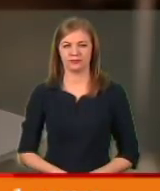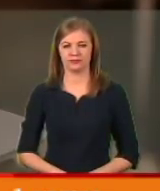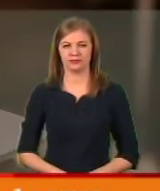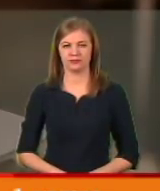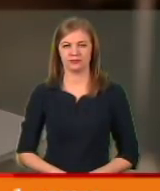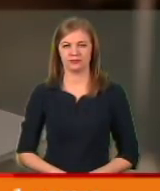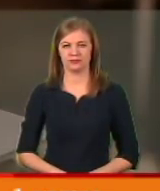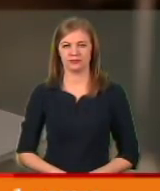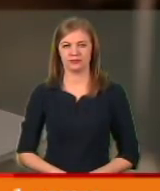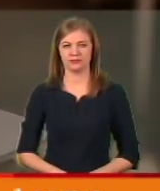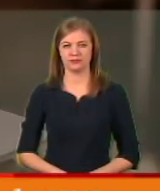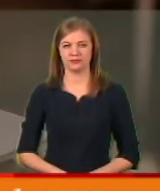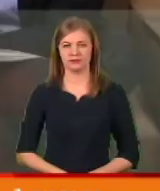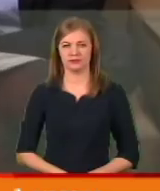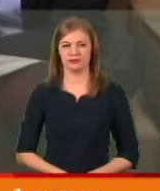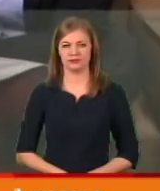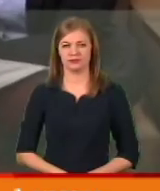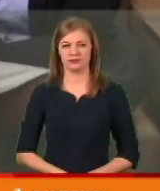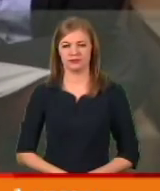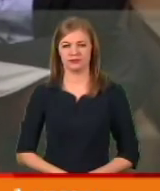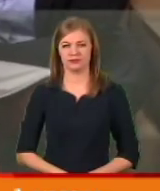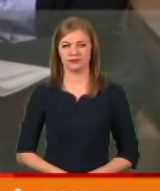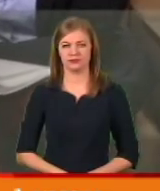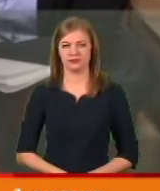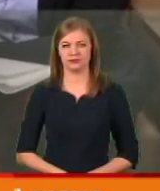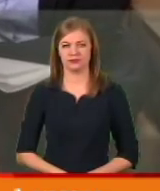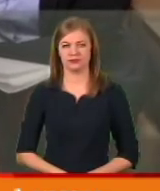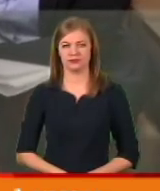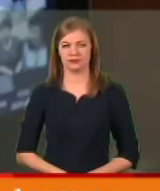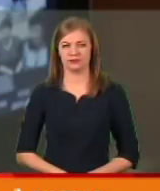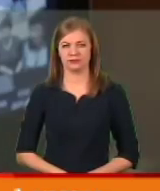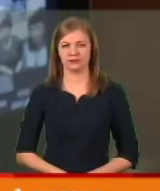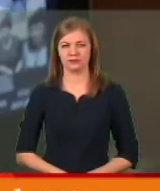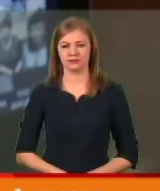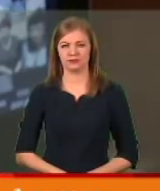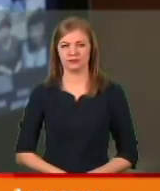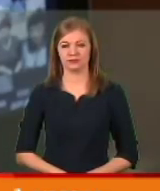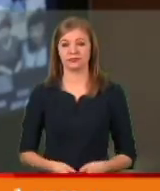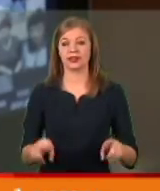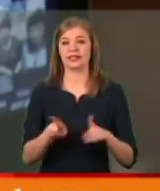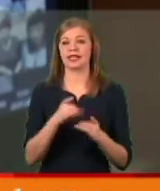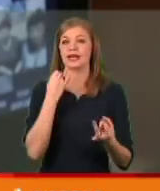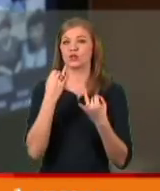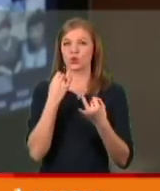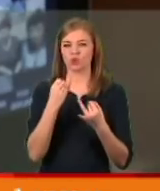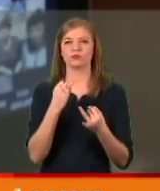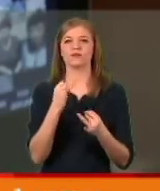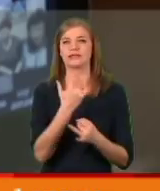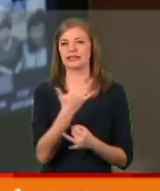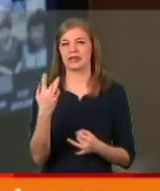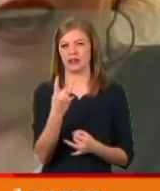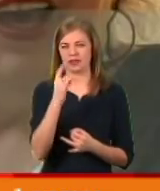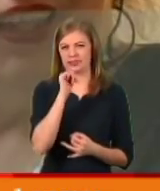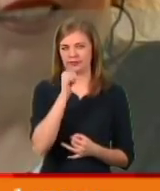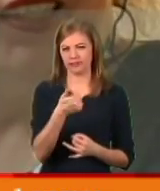Пречиста діва породила сина. Такі розмови влаштовують кілька разів на